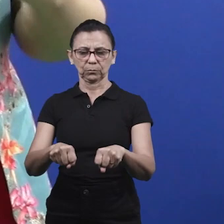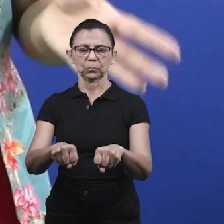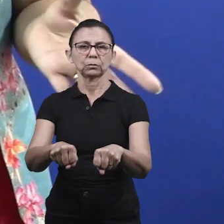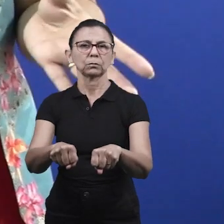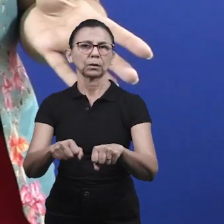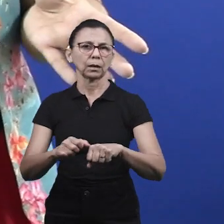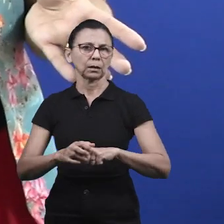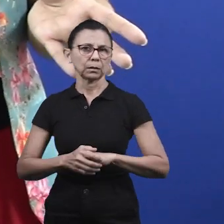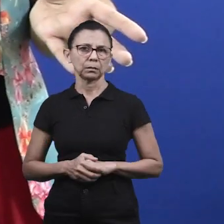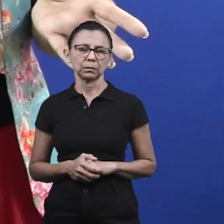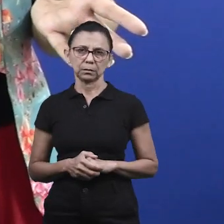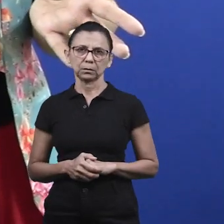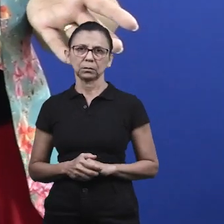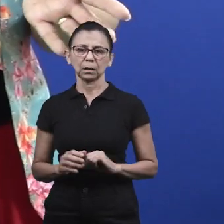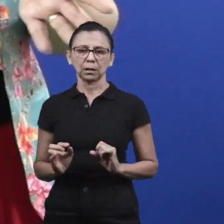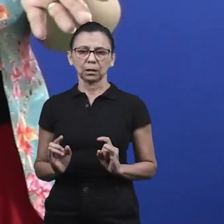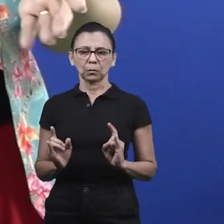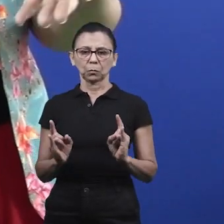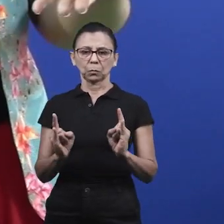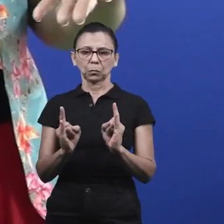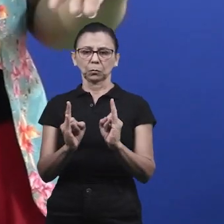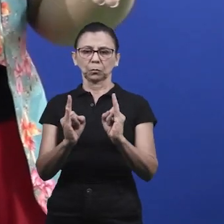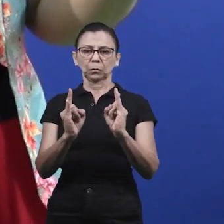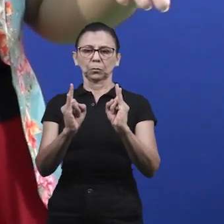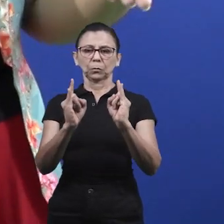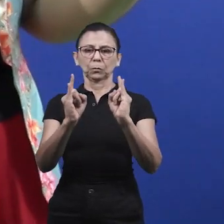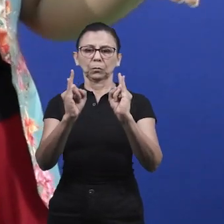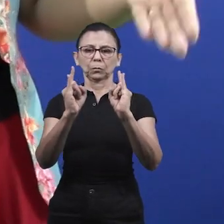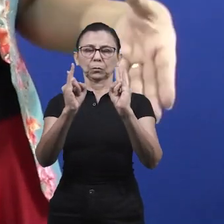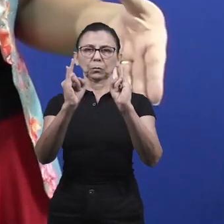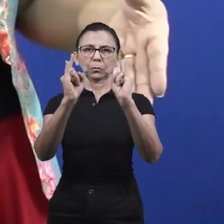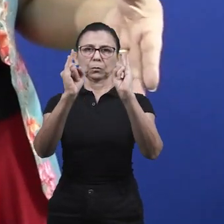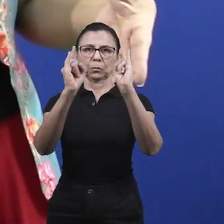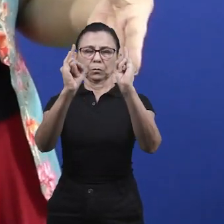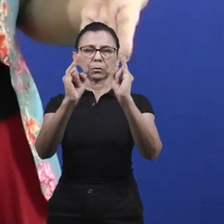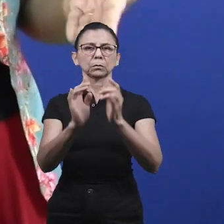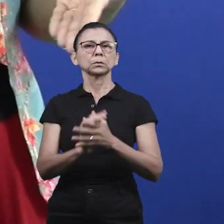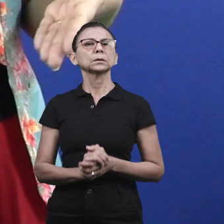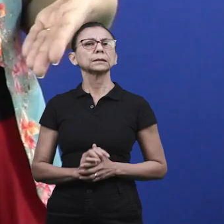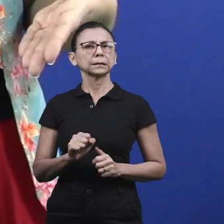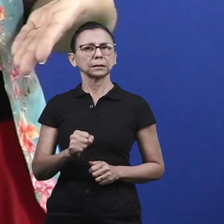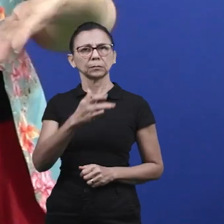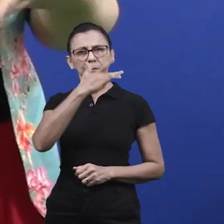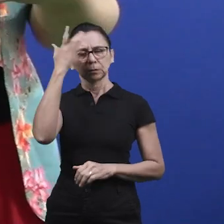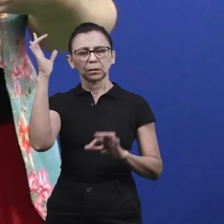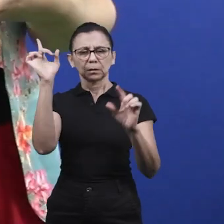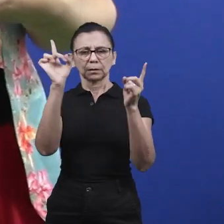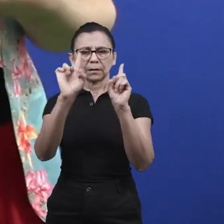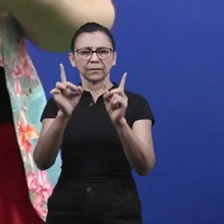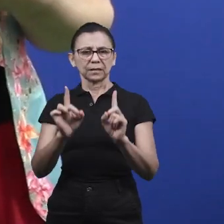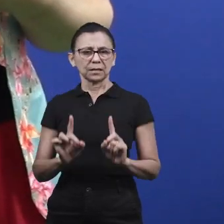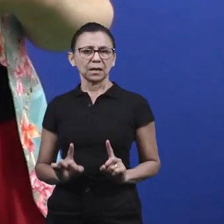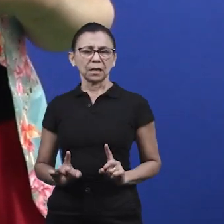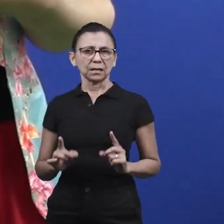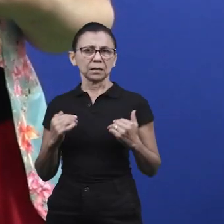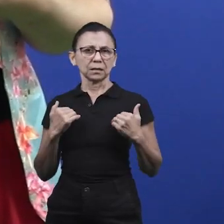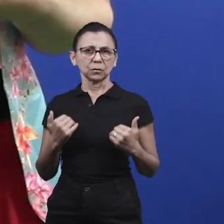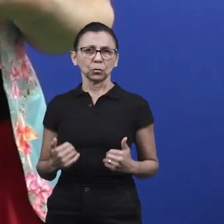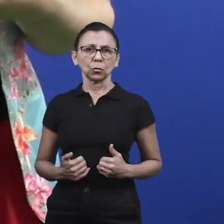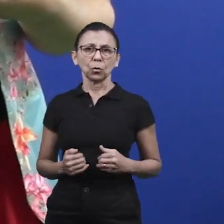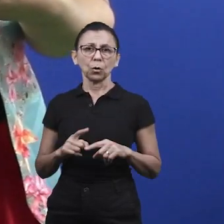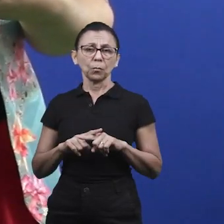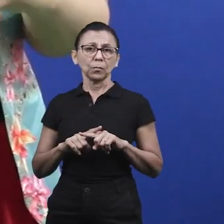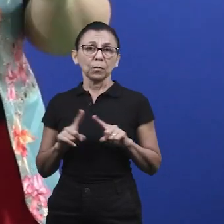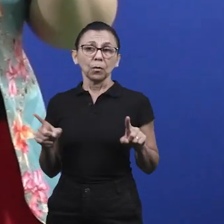donc le bébé. Et l'ascenseur, c'est un exemple clair. Il sert avec la personne avec déficience physique, mais il peut